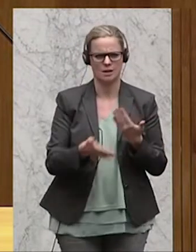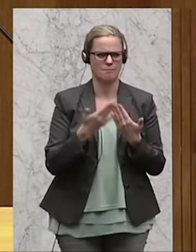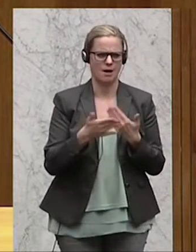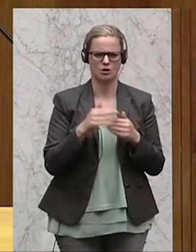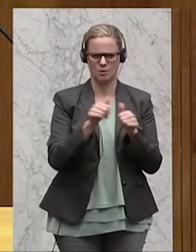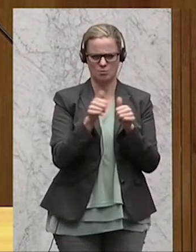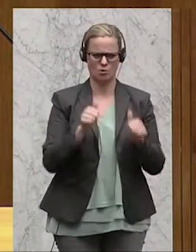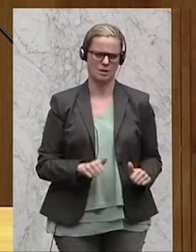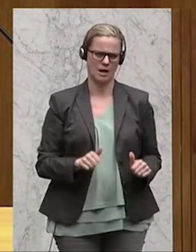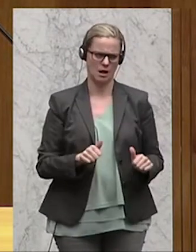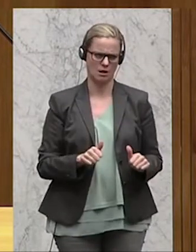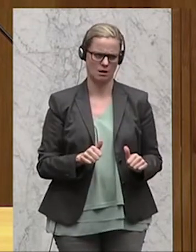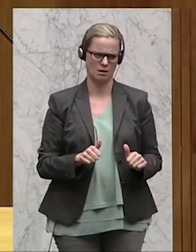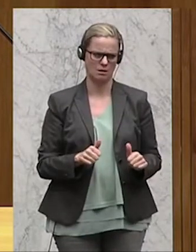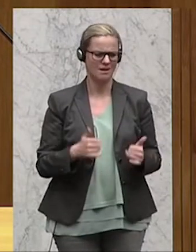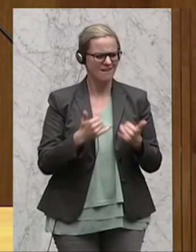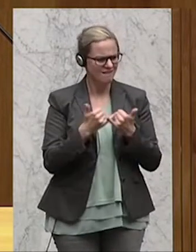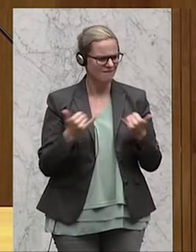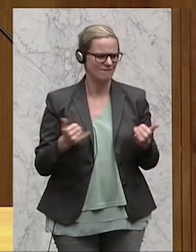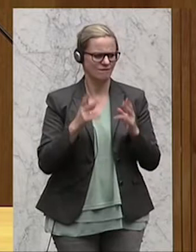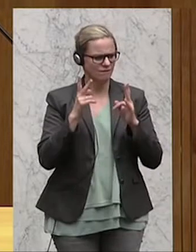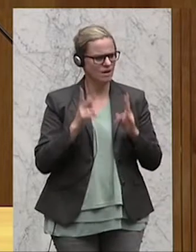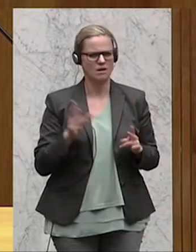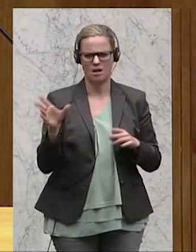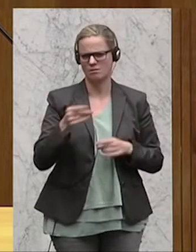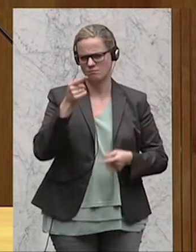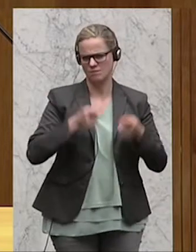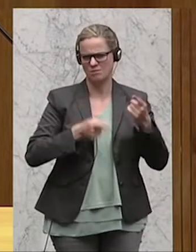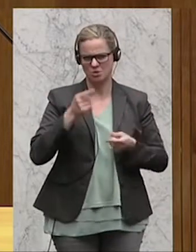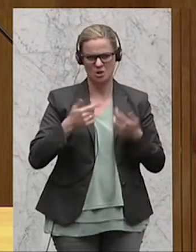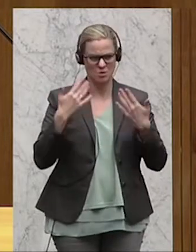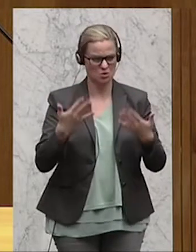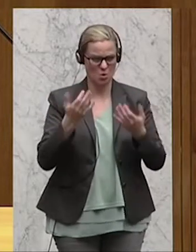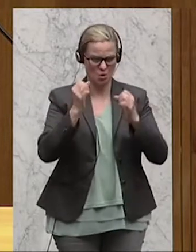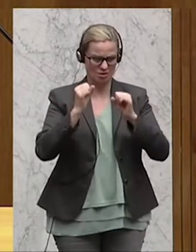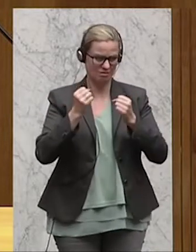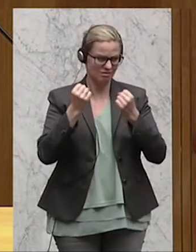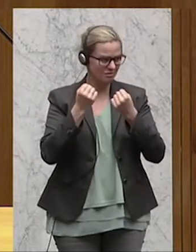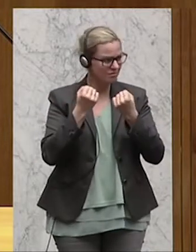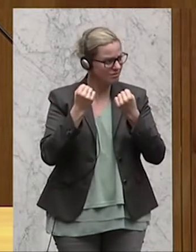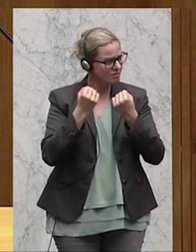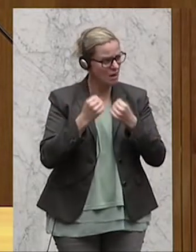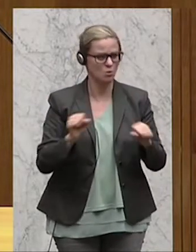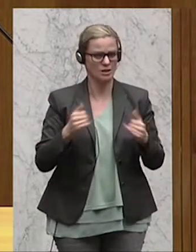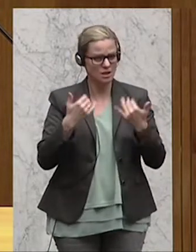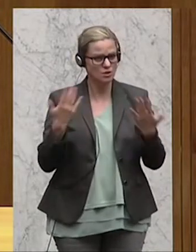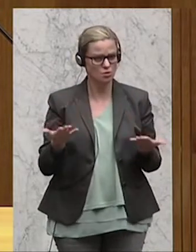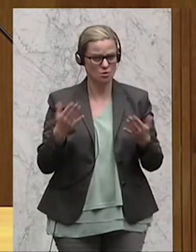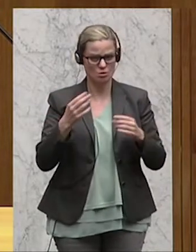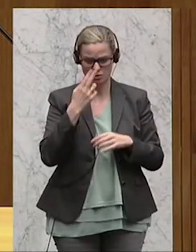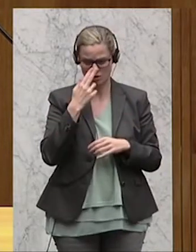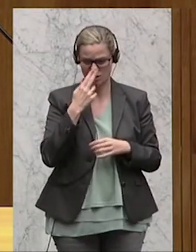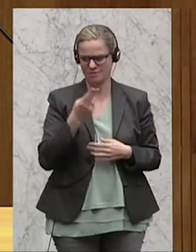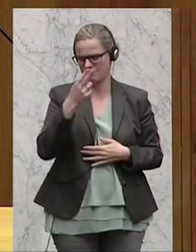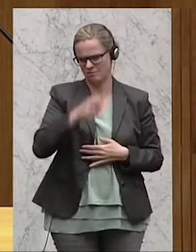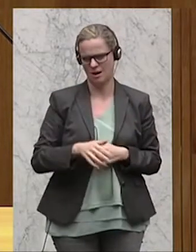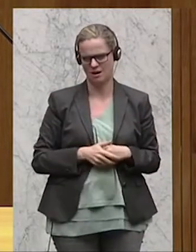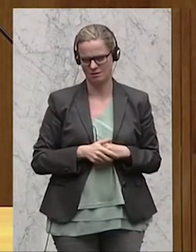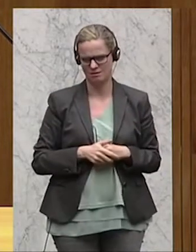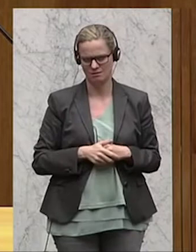für Mitgestaltung und breite Mitbestimmung in einer modernen Demokratie. Zu Recht sind wir Politikerinnen, zu Recht sind NGOs, zu Recht